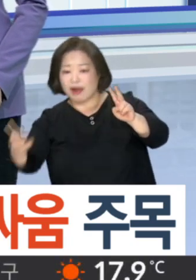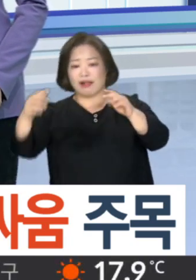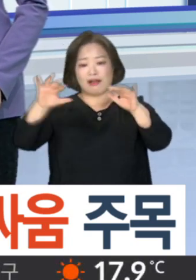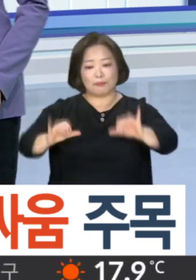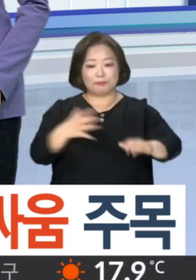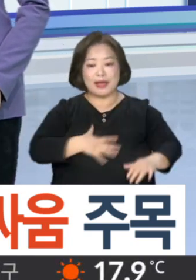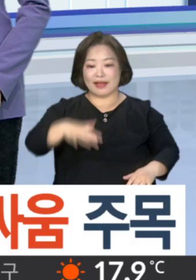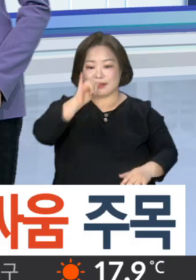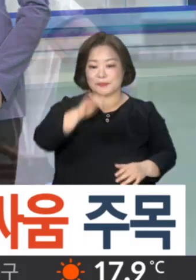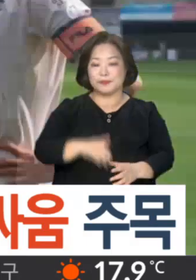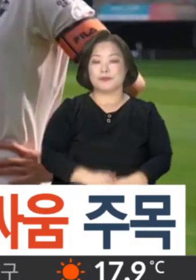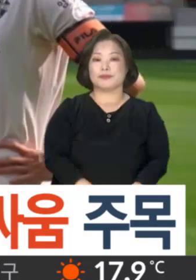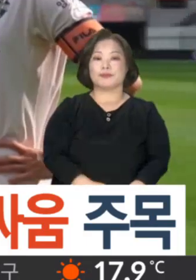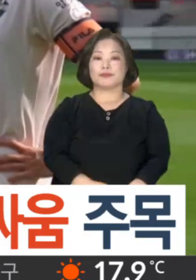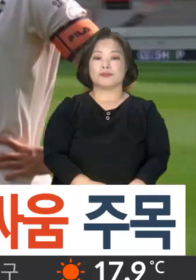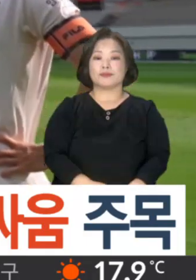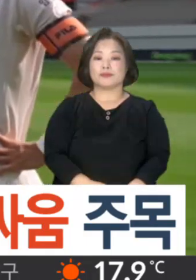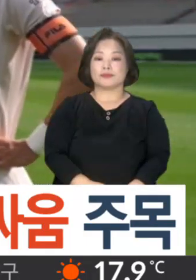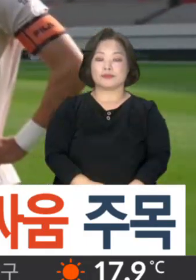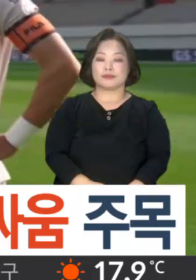기자입니다.